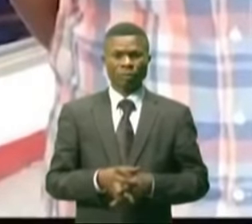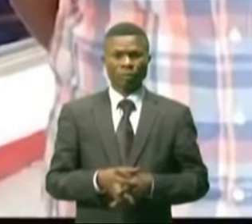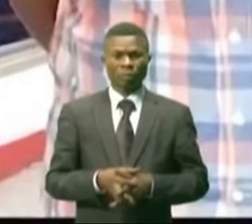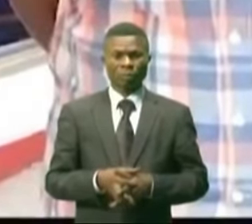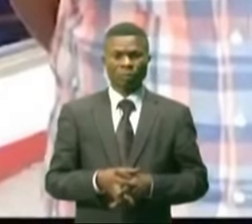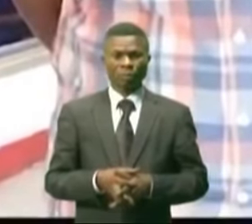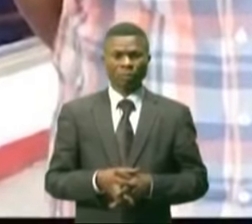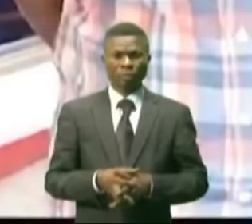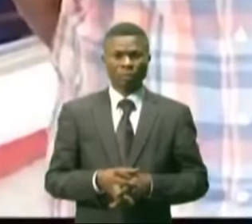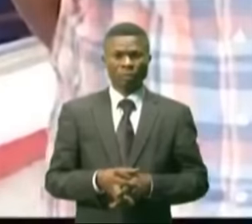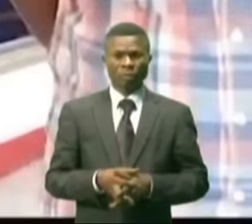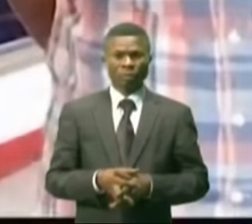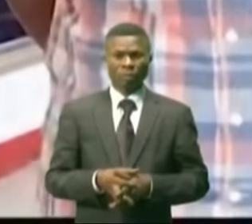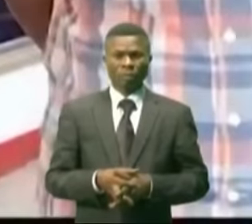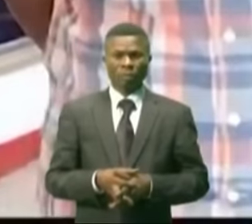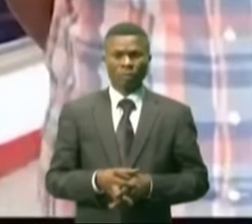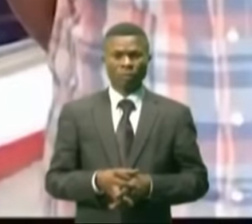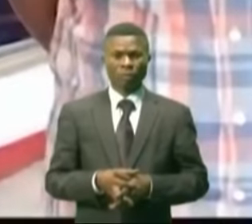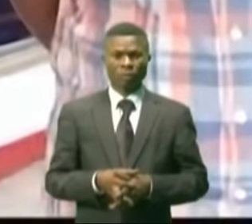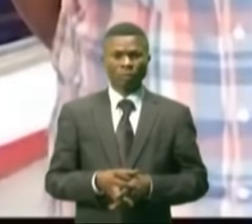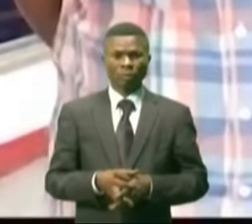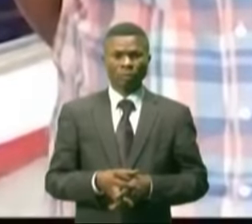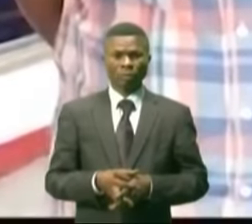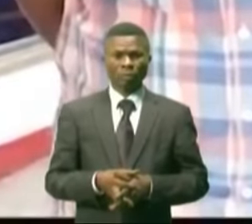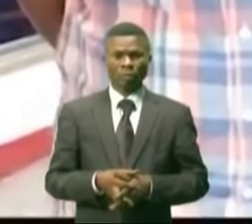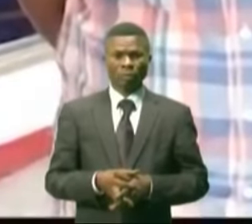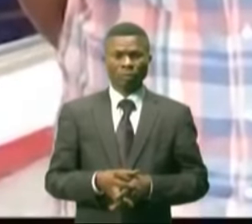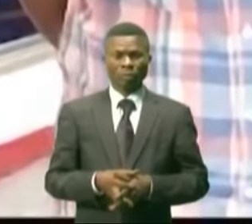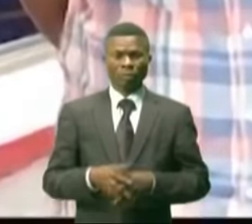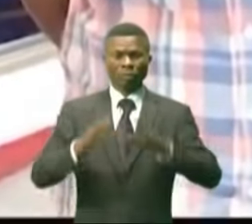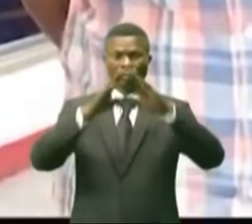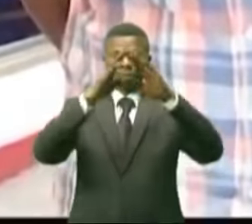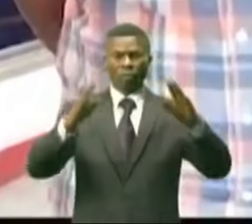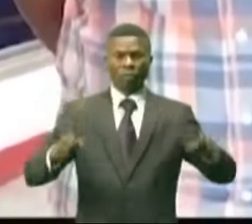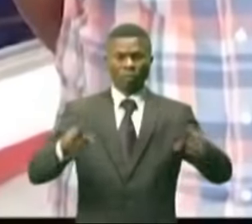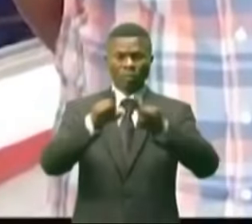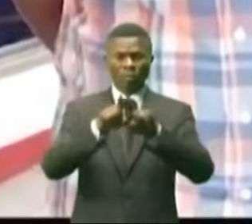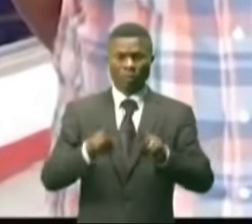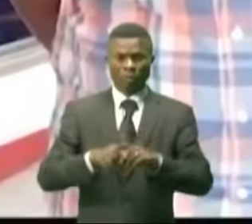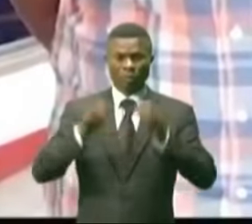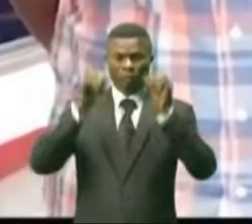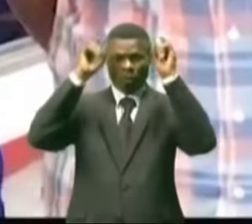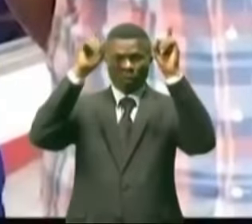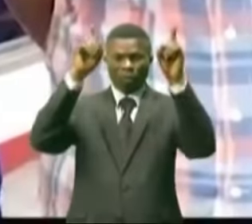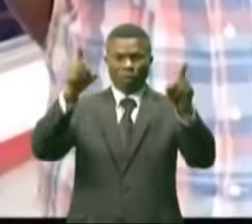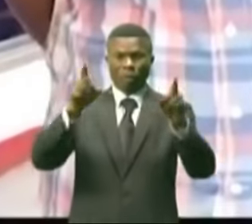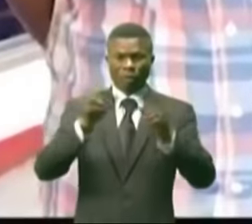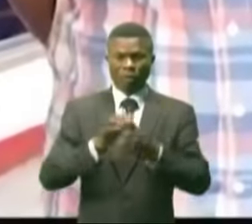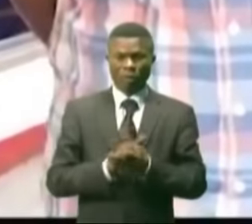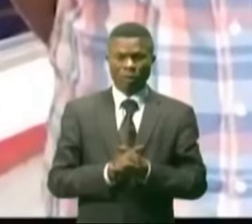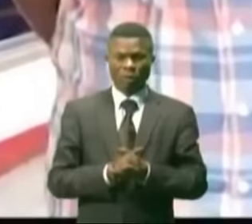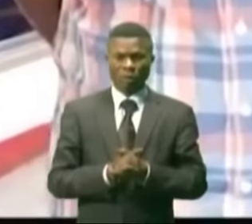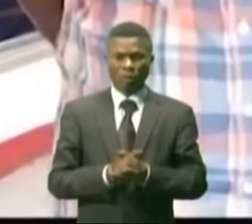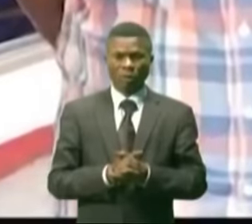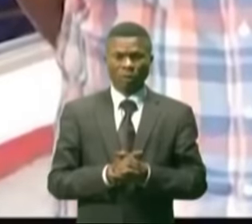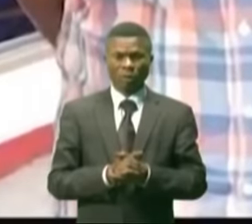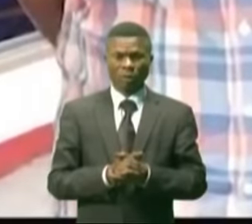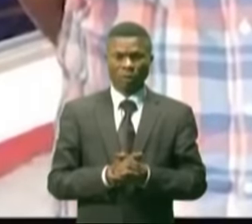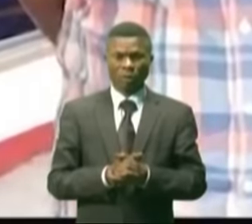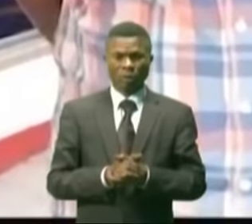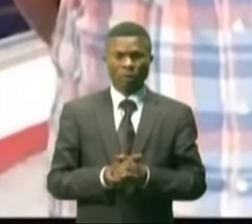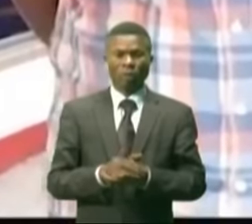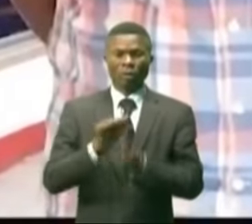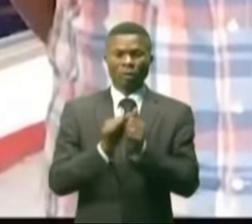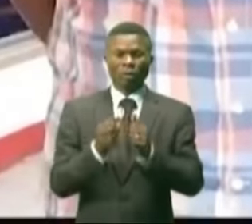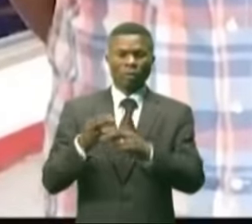sont des ingénieurs, bâtiments et pistes. Pourquoi nous étions venus présenter les